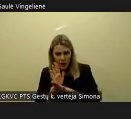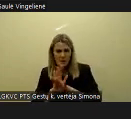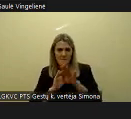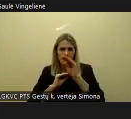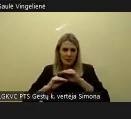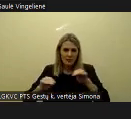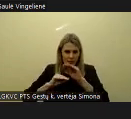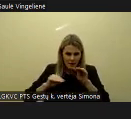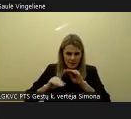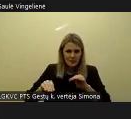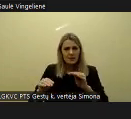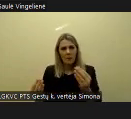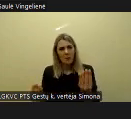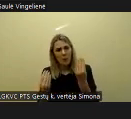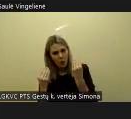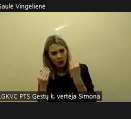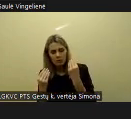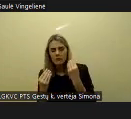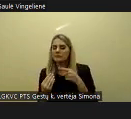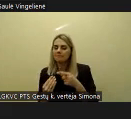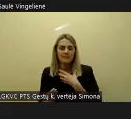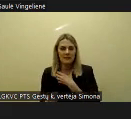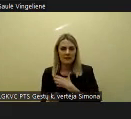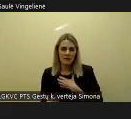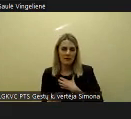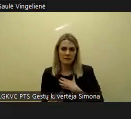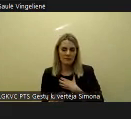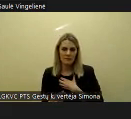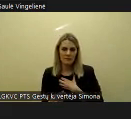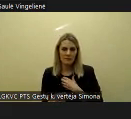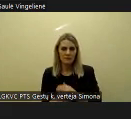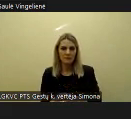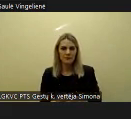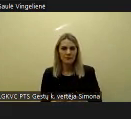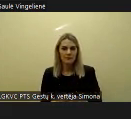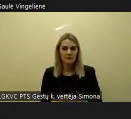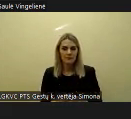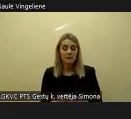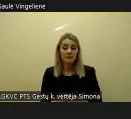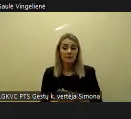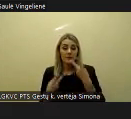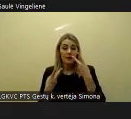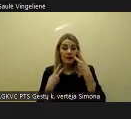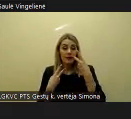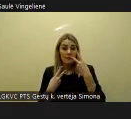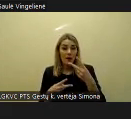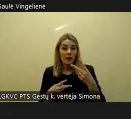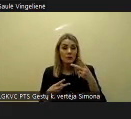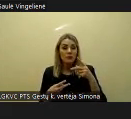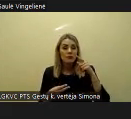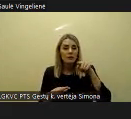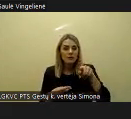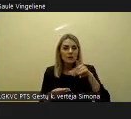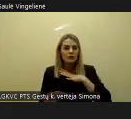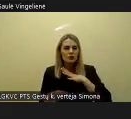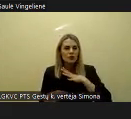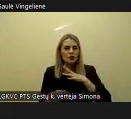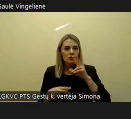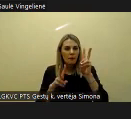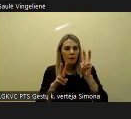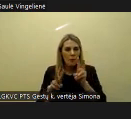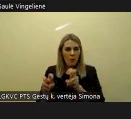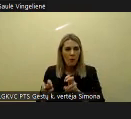mokymo ir mokymosi yra svarbus dalykai mokyklų plėtrai. Ir jūs matote mokslininkų pavardės, kurie padarė tokias išvadas.